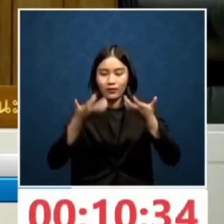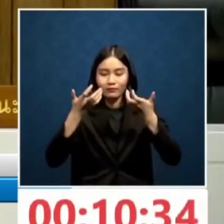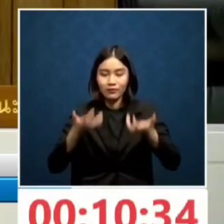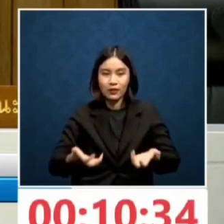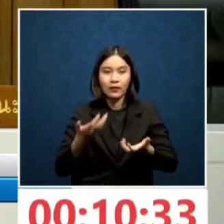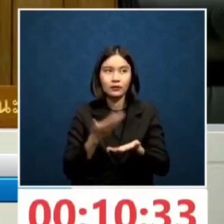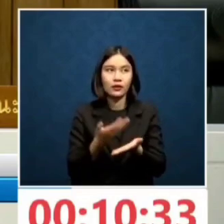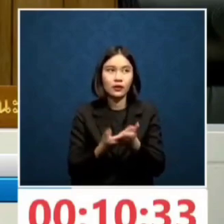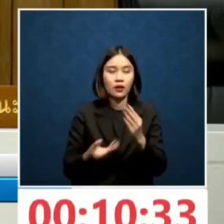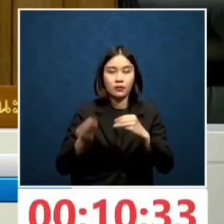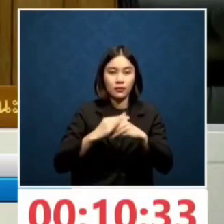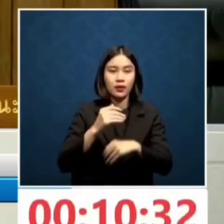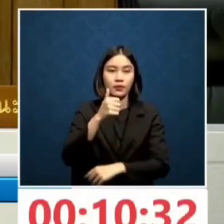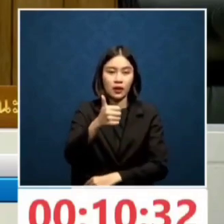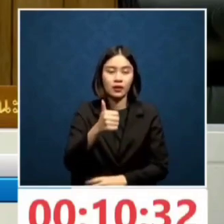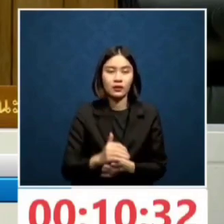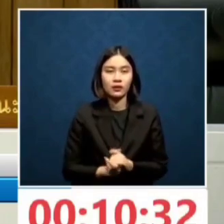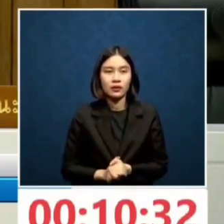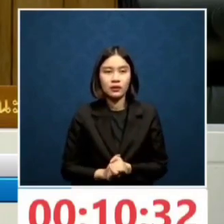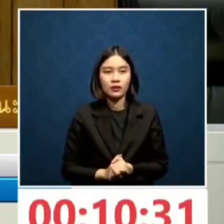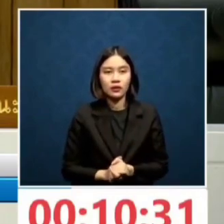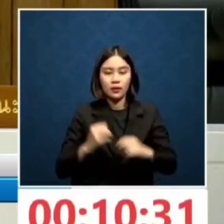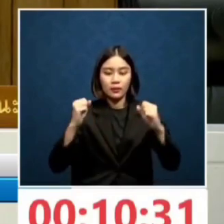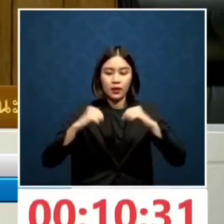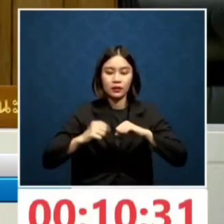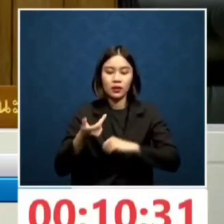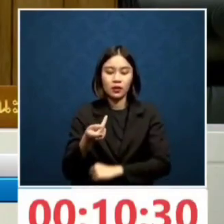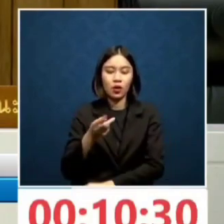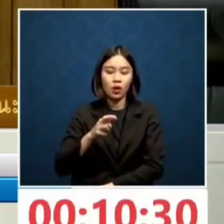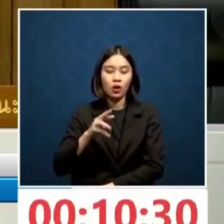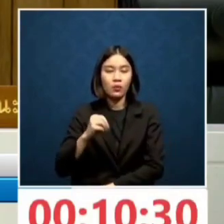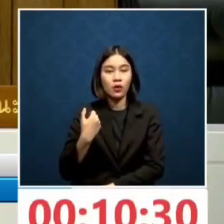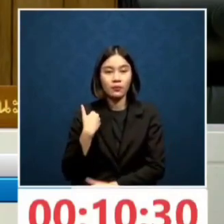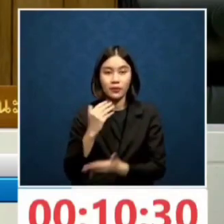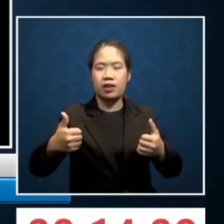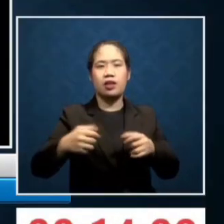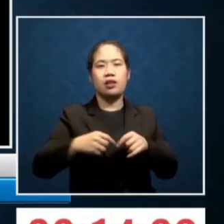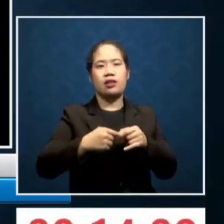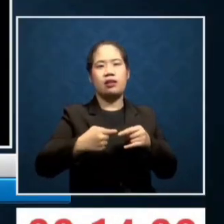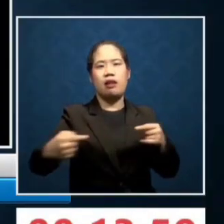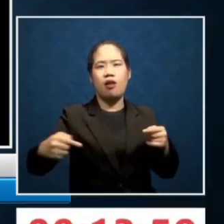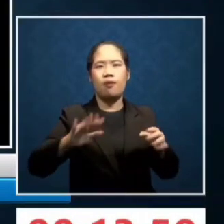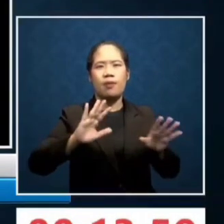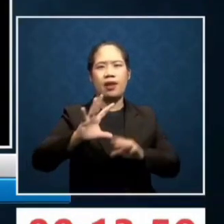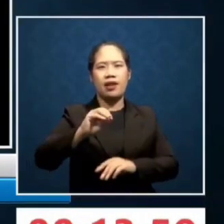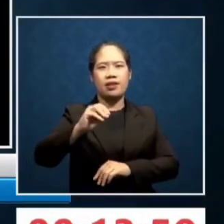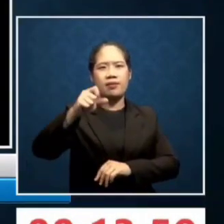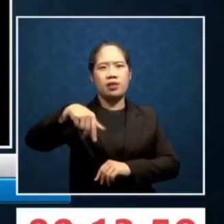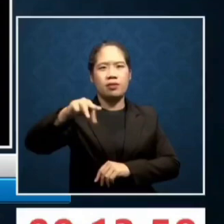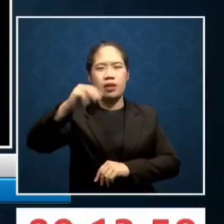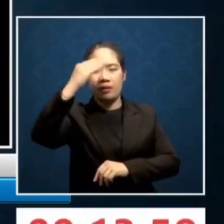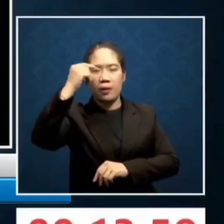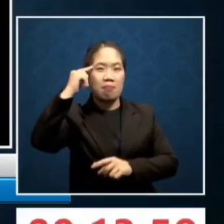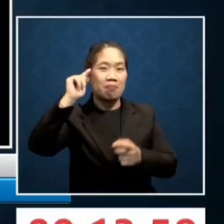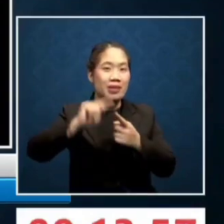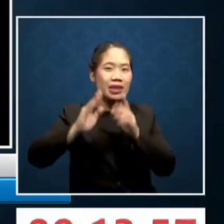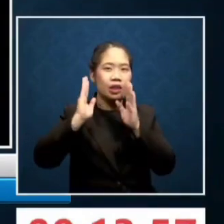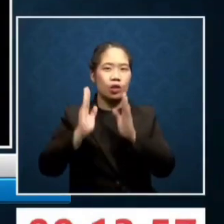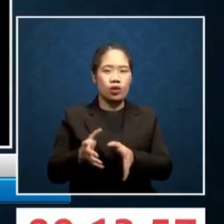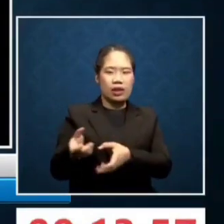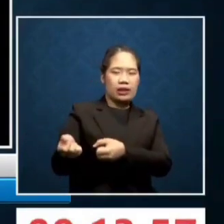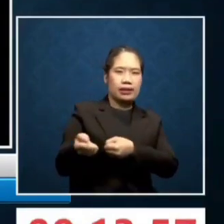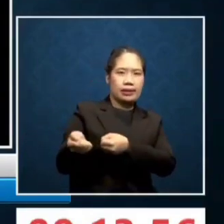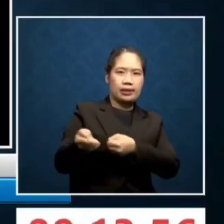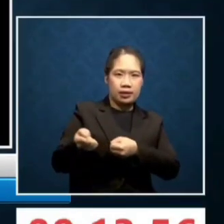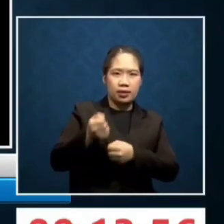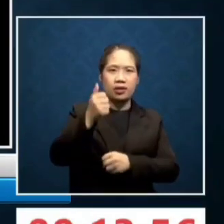ช่วยว่าการกระทรวงมหาดไทยได้รับมอบหมายจากนายกรัฐมนตรีเป็นผู้มาตอบกระทู้ถามและเรื่องการดูแลสุนัขพันธุ์ดุร้ายของนาวา